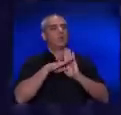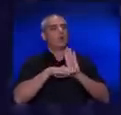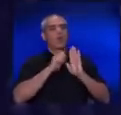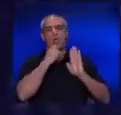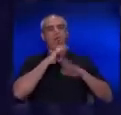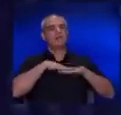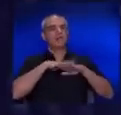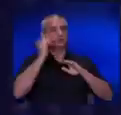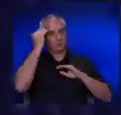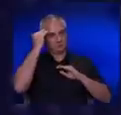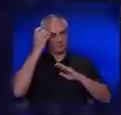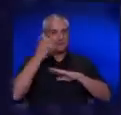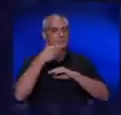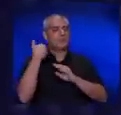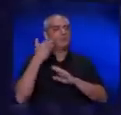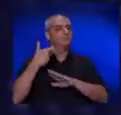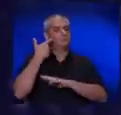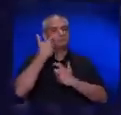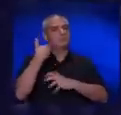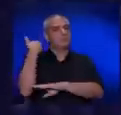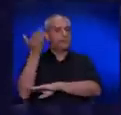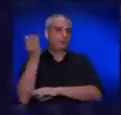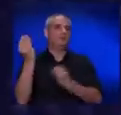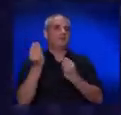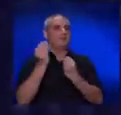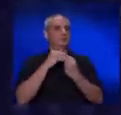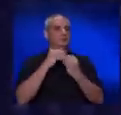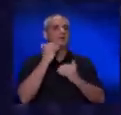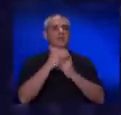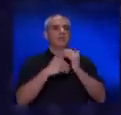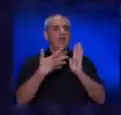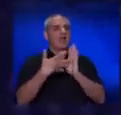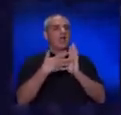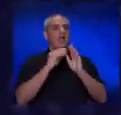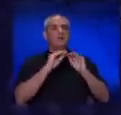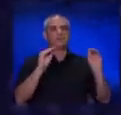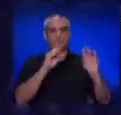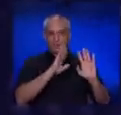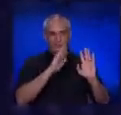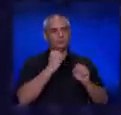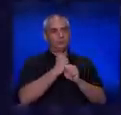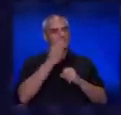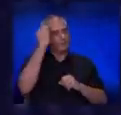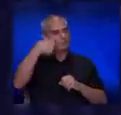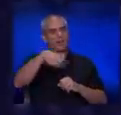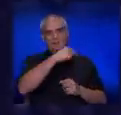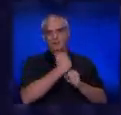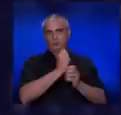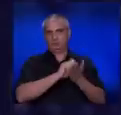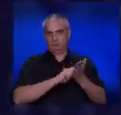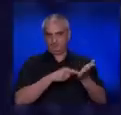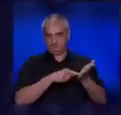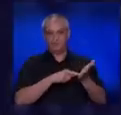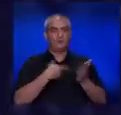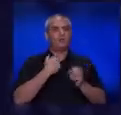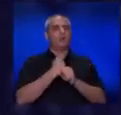הספר, מינוי ממונה חיצוני וצעדים נוספים דוגמת תהליך הערכת מורים אנונימי אשר מתבצע על ידי התלמידים. בכוונתנו